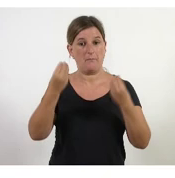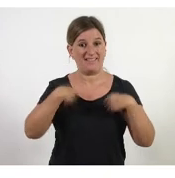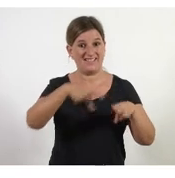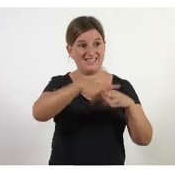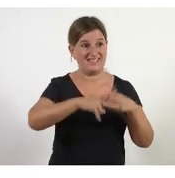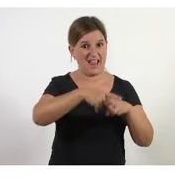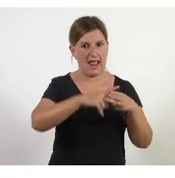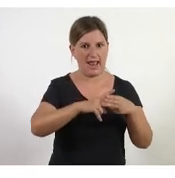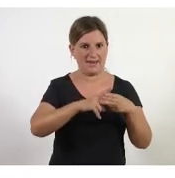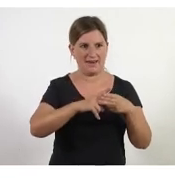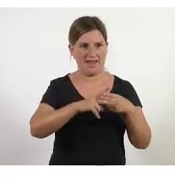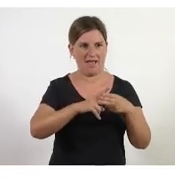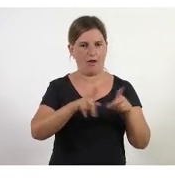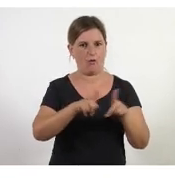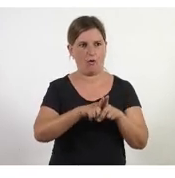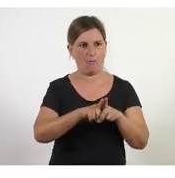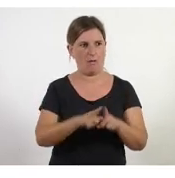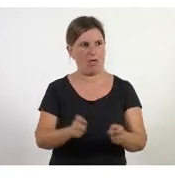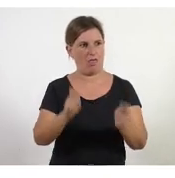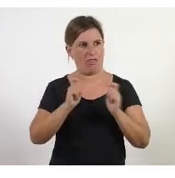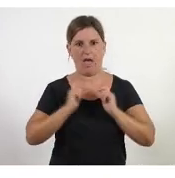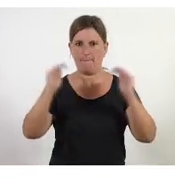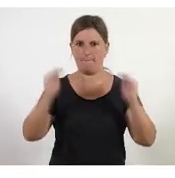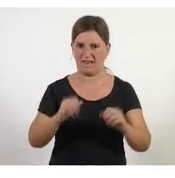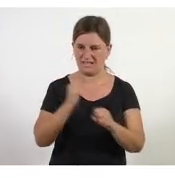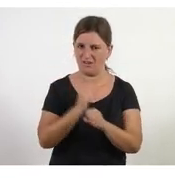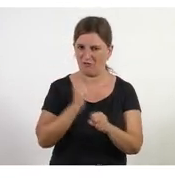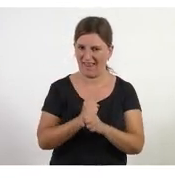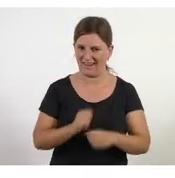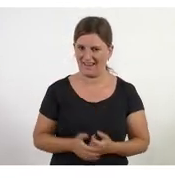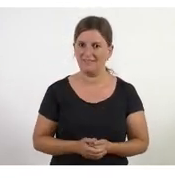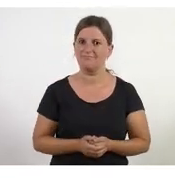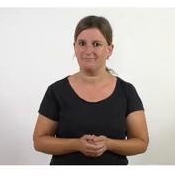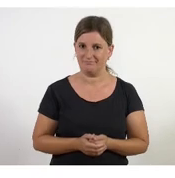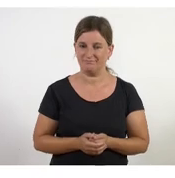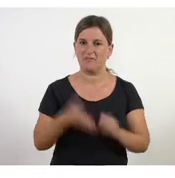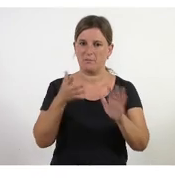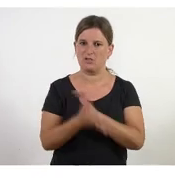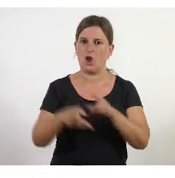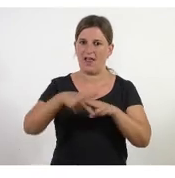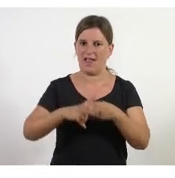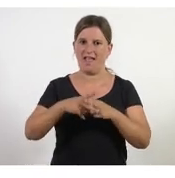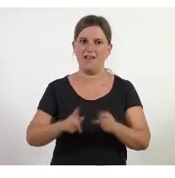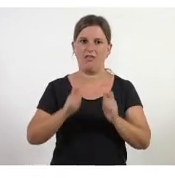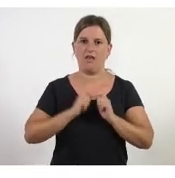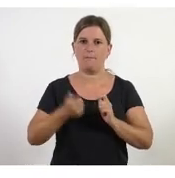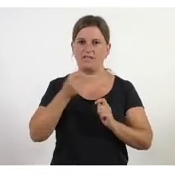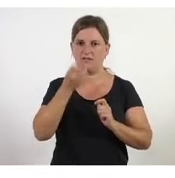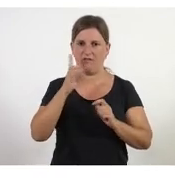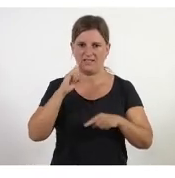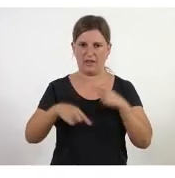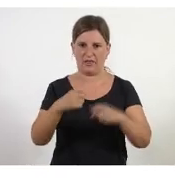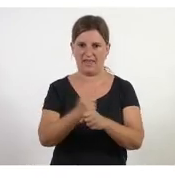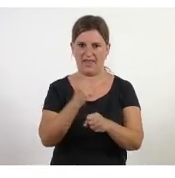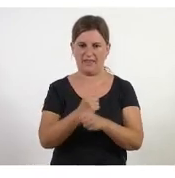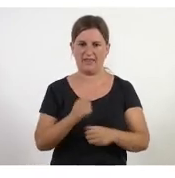treu feina. I aquest també és el punt de que les eines ens faciliten el nostre dia a dia.